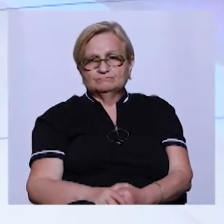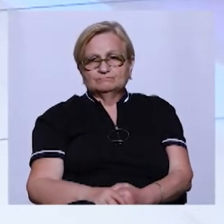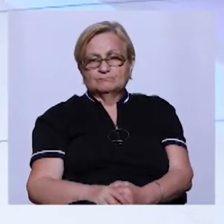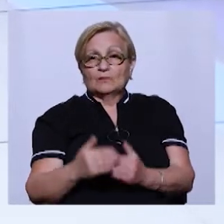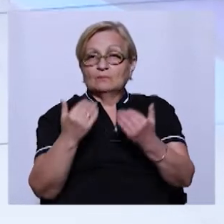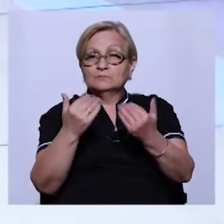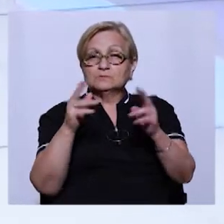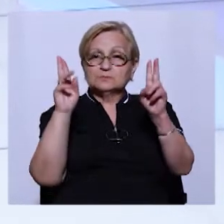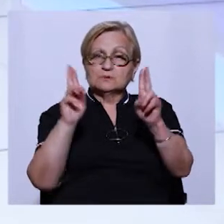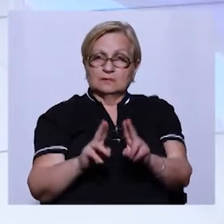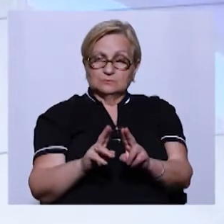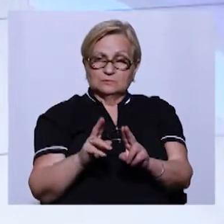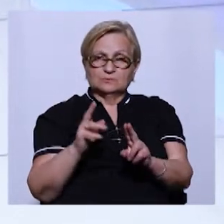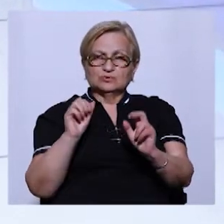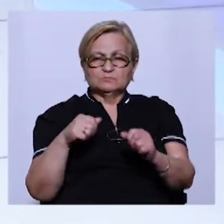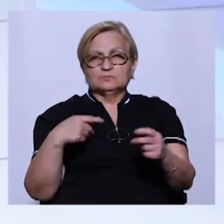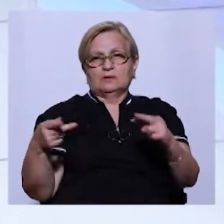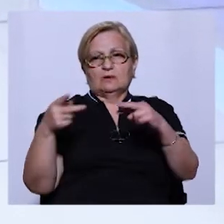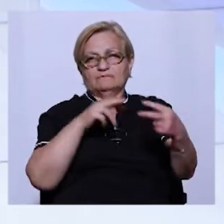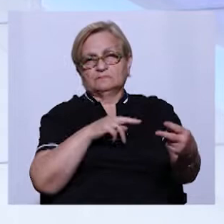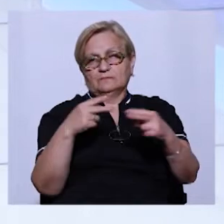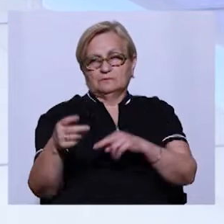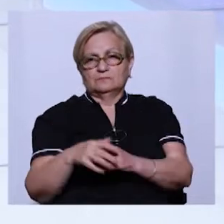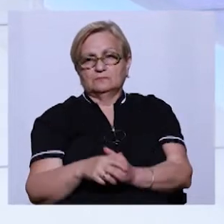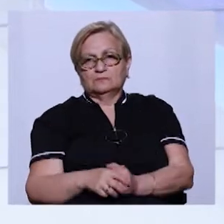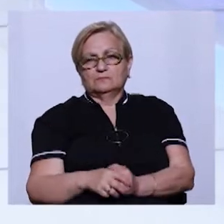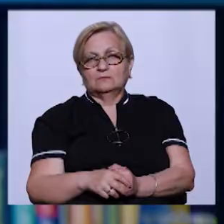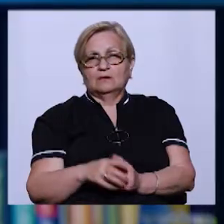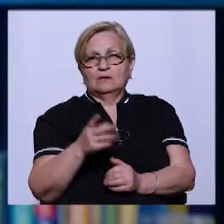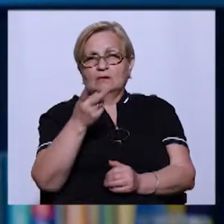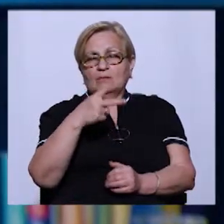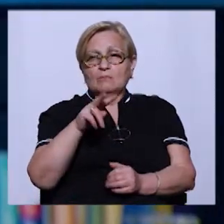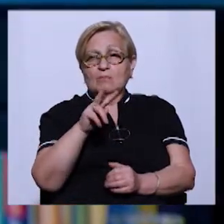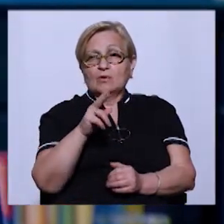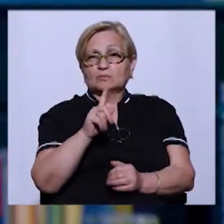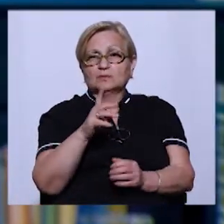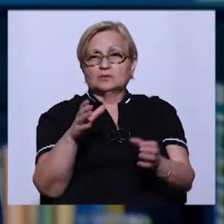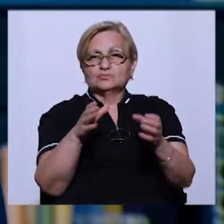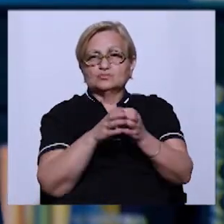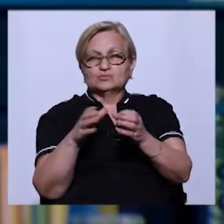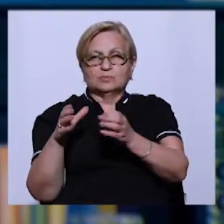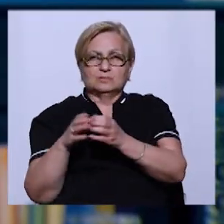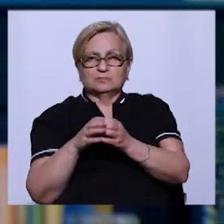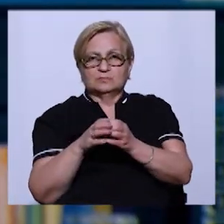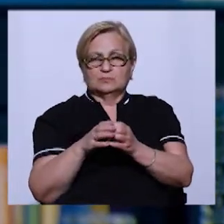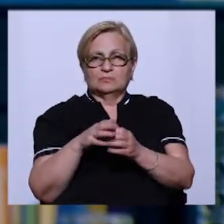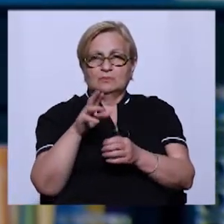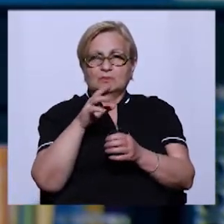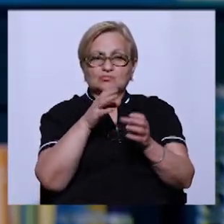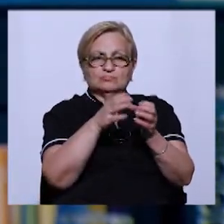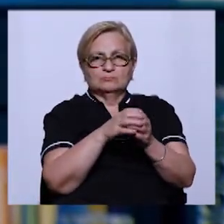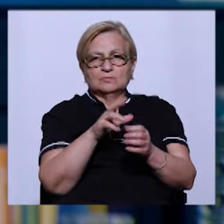გადანაცვლებადობის კანონი გადავანაცვლე. მეორე ჯუბტებადობა, ჯგუფდებადობა, ჯუბტებადობა ან სამობე